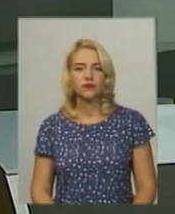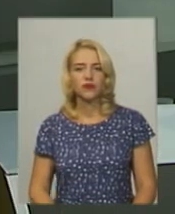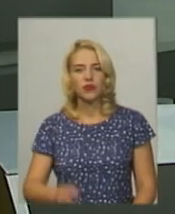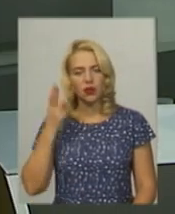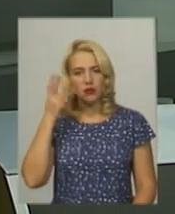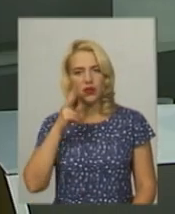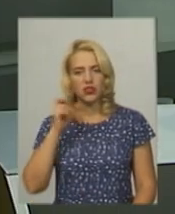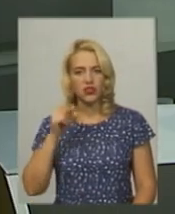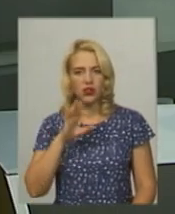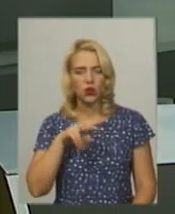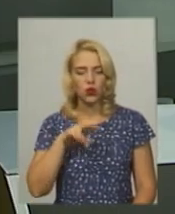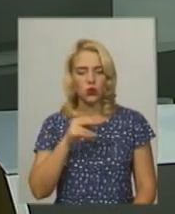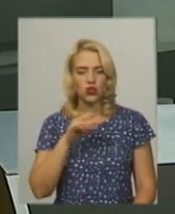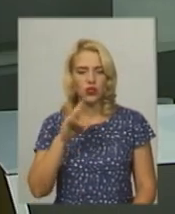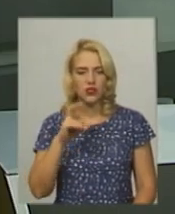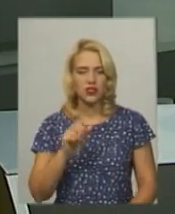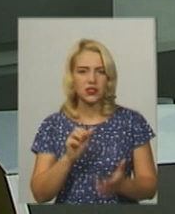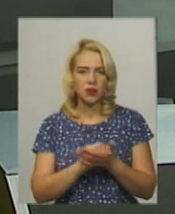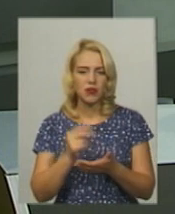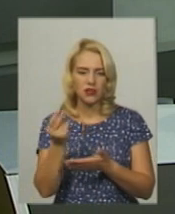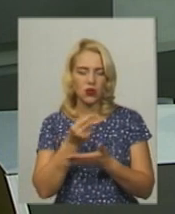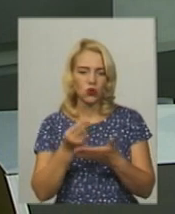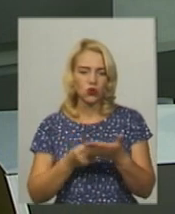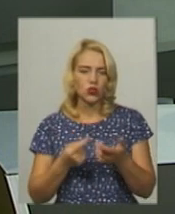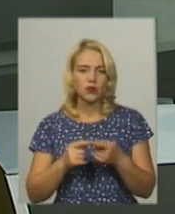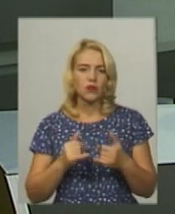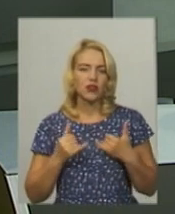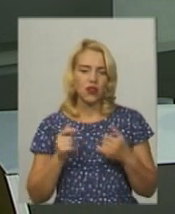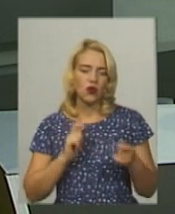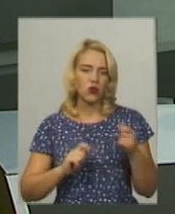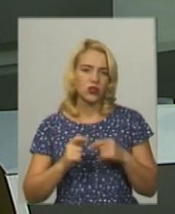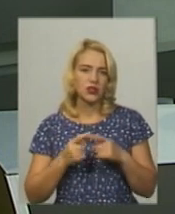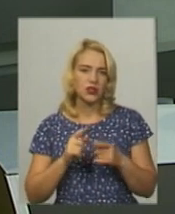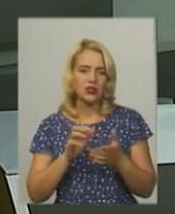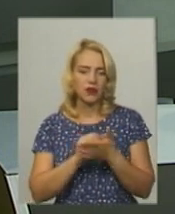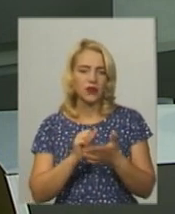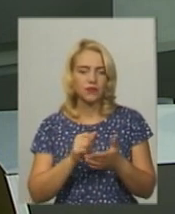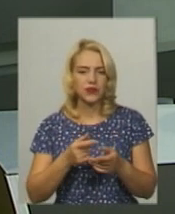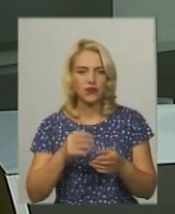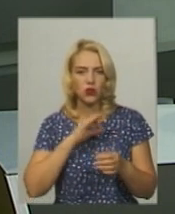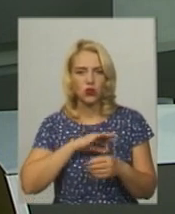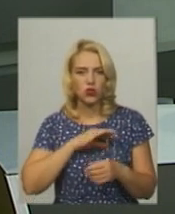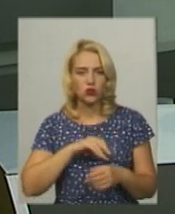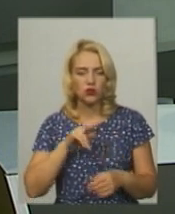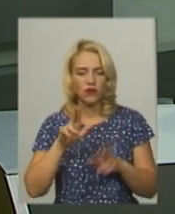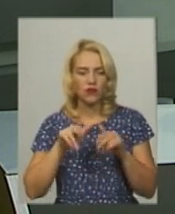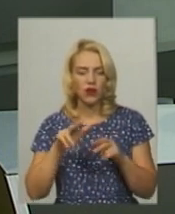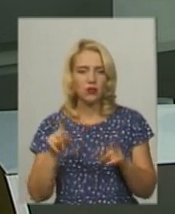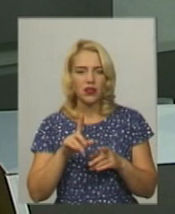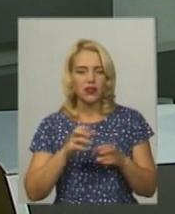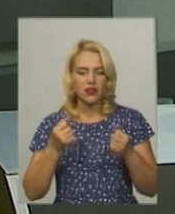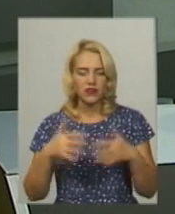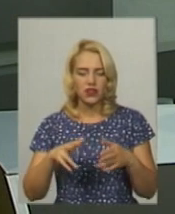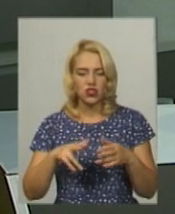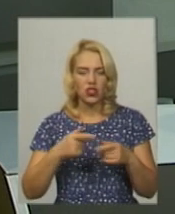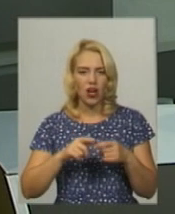Хмельничанка Ольга Лучинська займається художнім розписом одягу. Для цього використовує текстильні фарби, які не втрачають яскравості та не обсипаються після